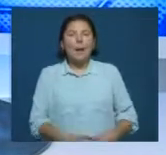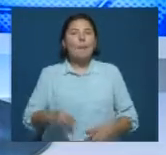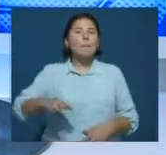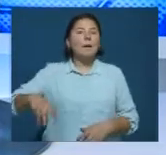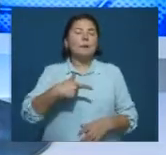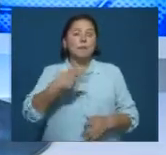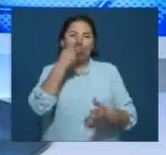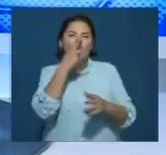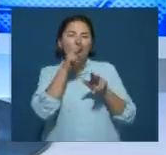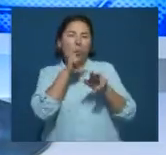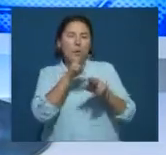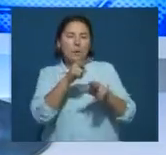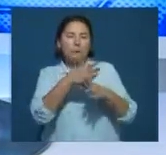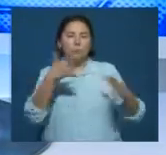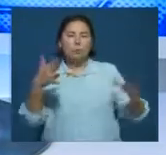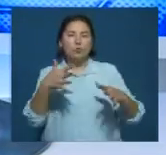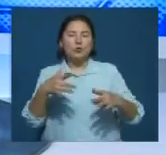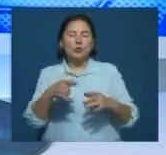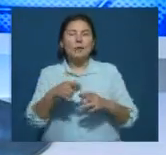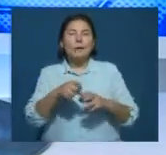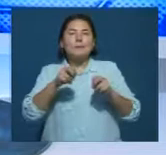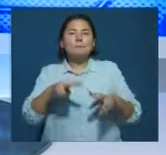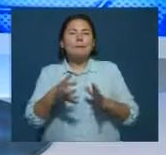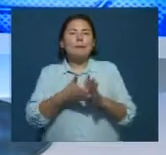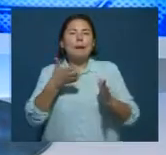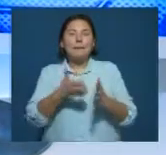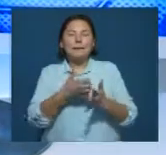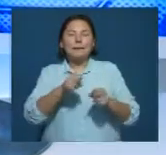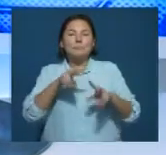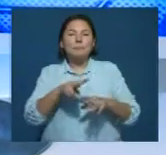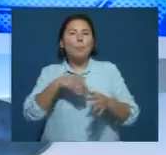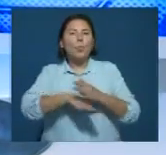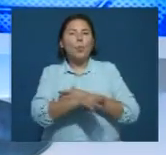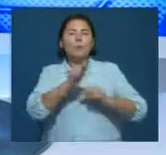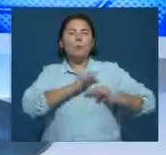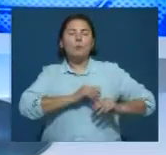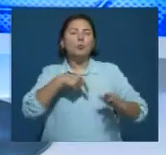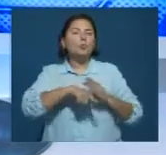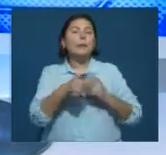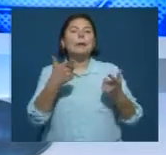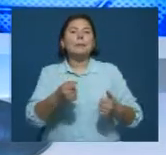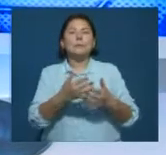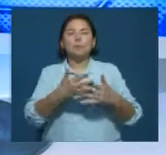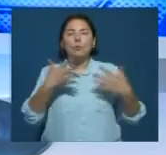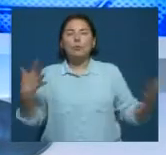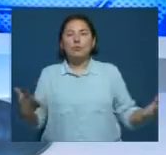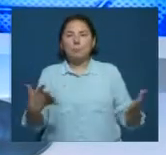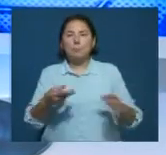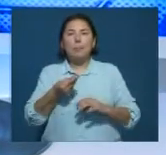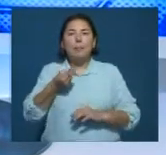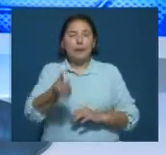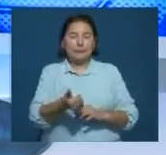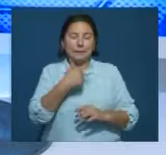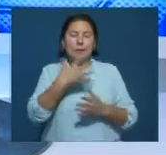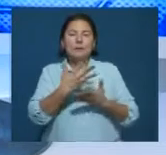Мангистау наблюдается высокая текучесть кадров государственных служащих. Специалисты уходят работать туда, где больше платят. Об